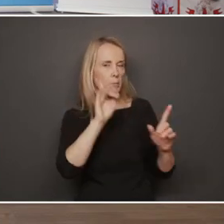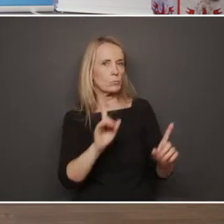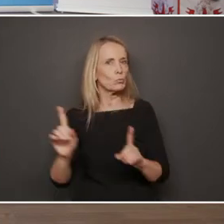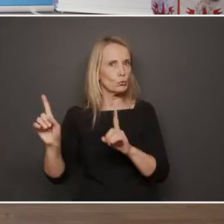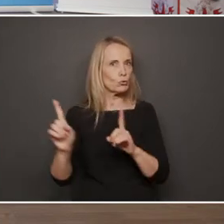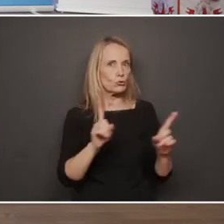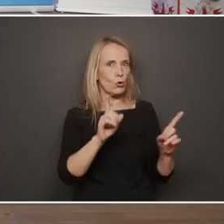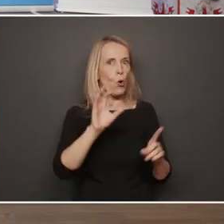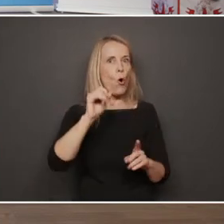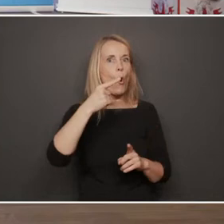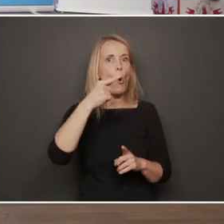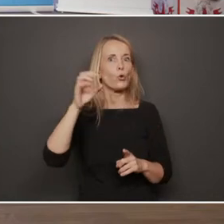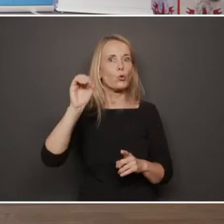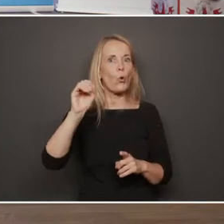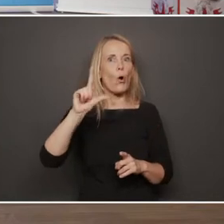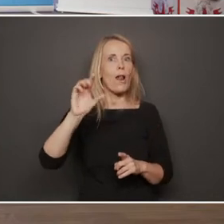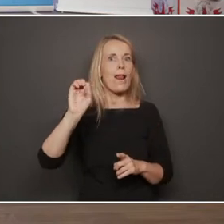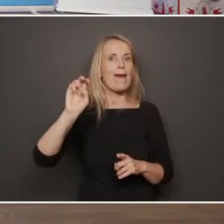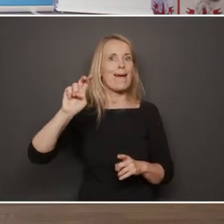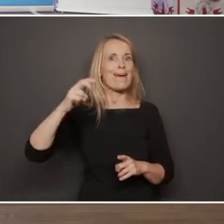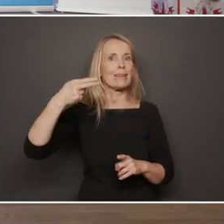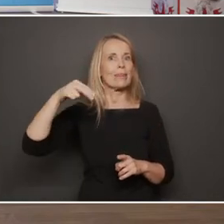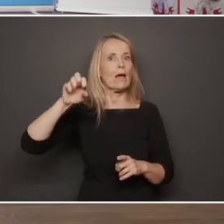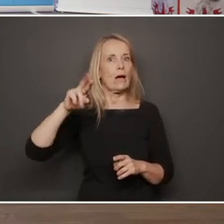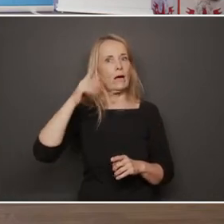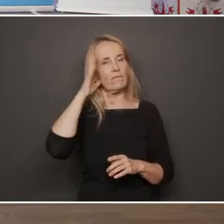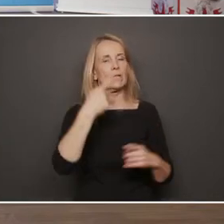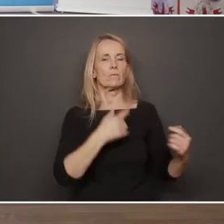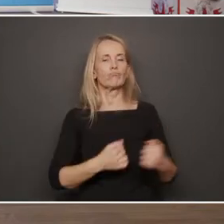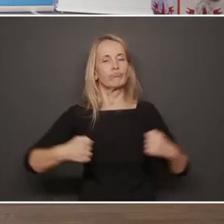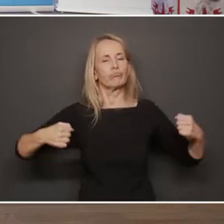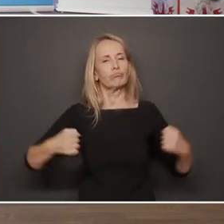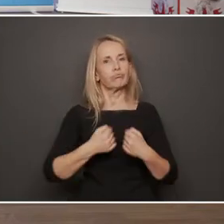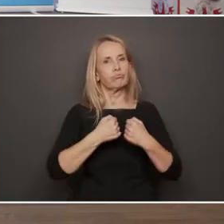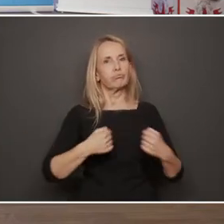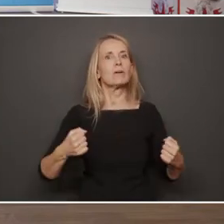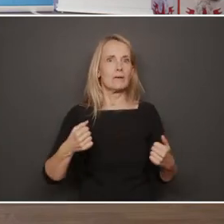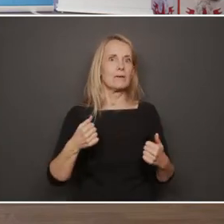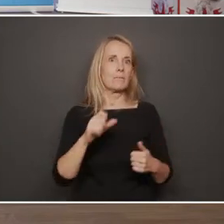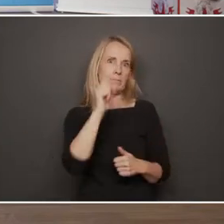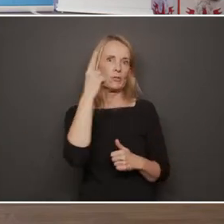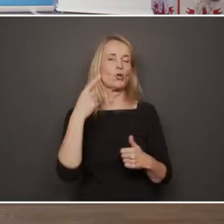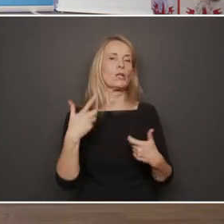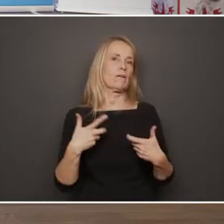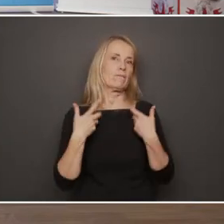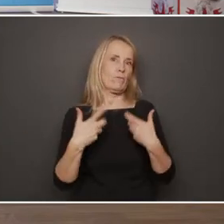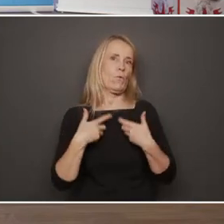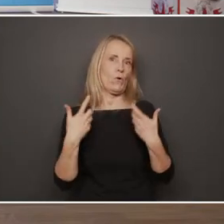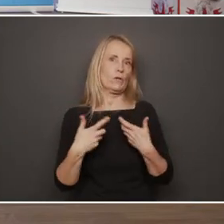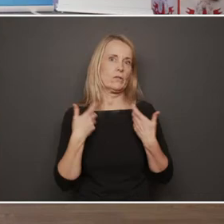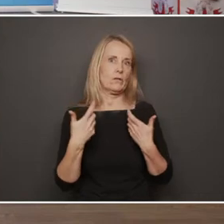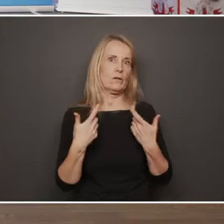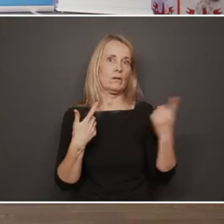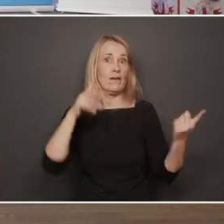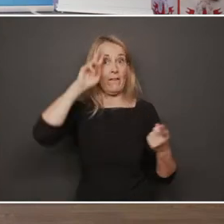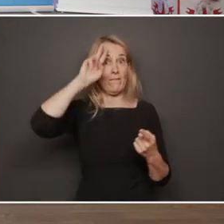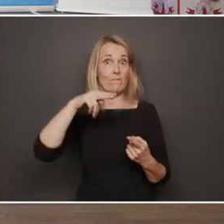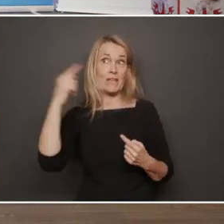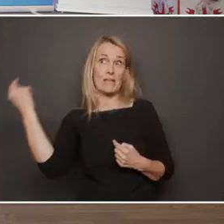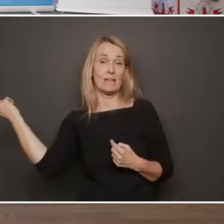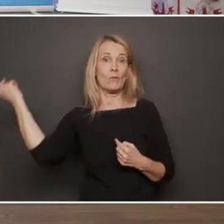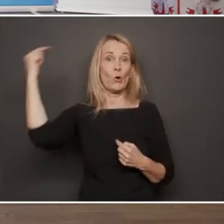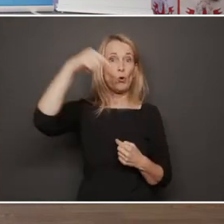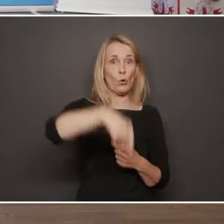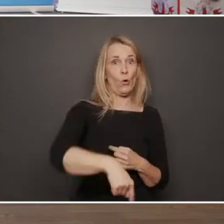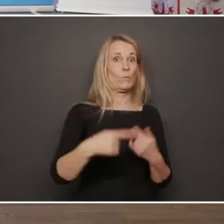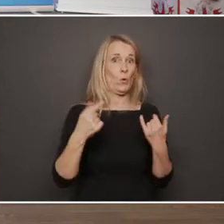Otto Lechner begleiten. Es ist uns eine ganz besondere Freude, dass er den Weg aus Wien auf sich genommen